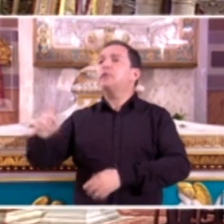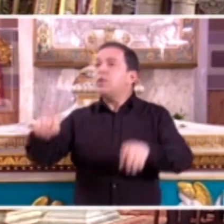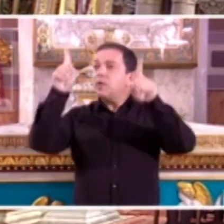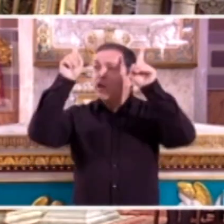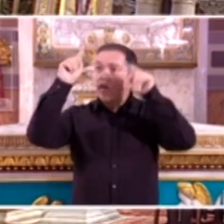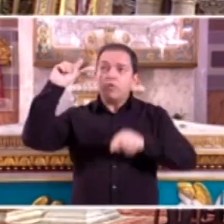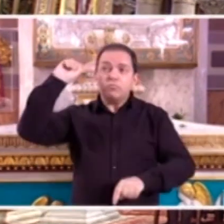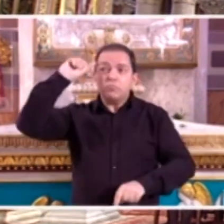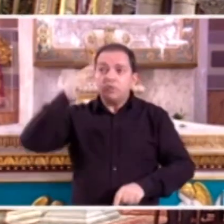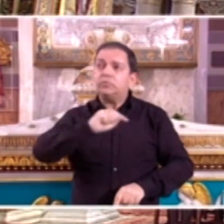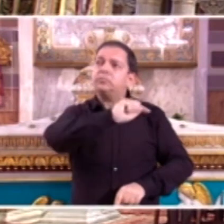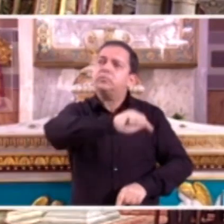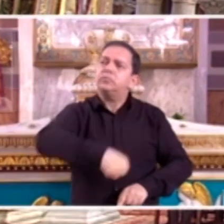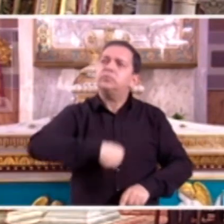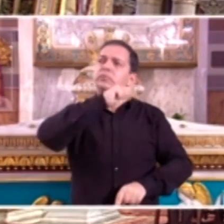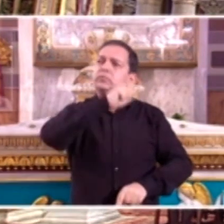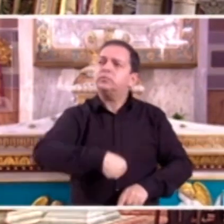πειρασμόν, αλλά